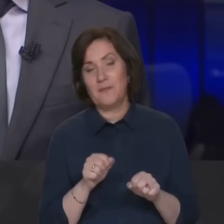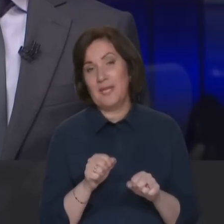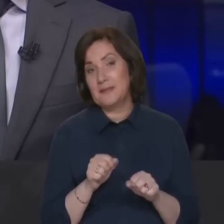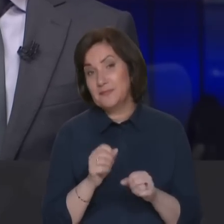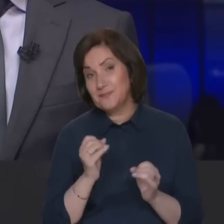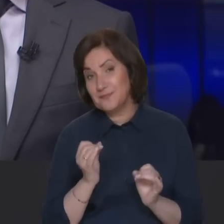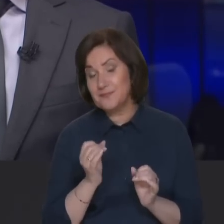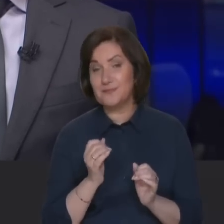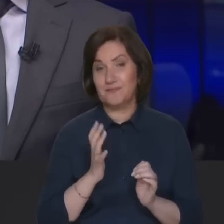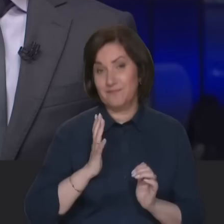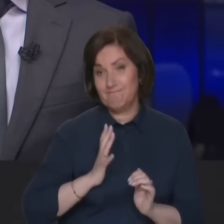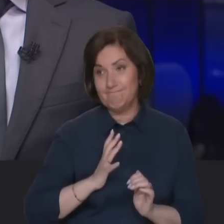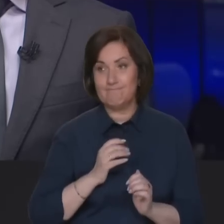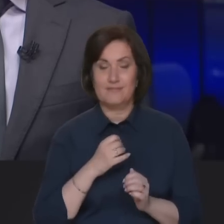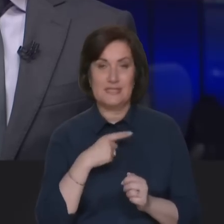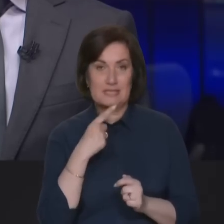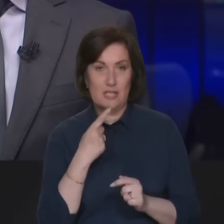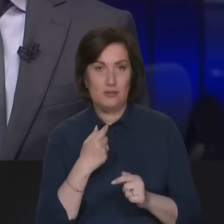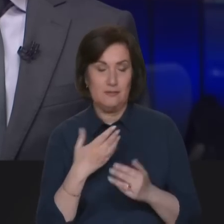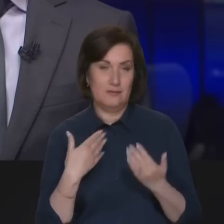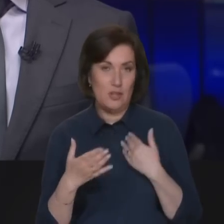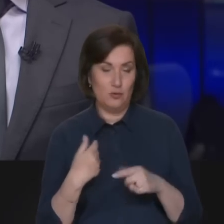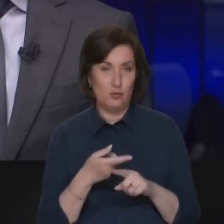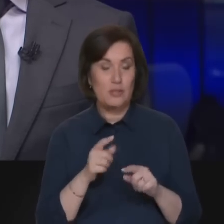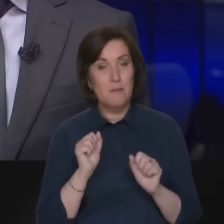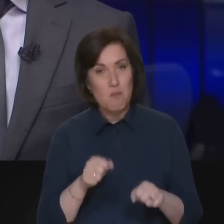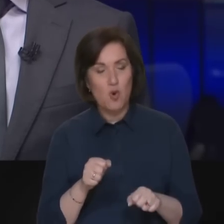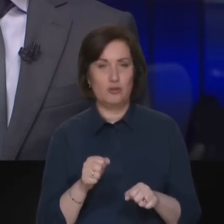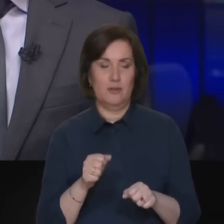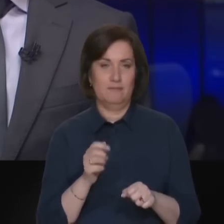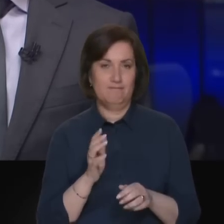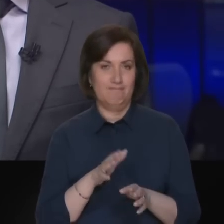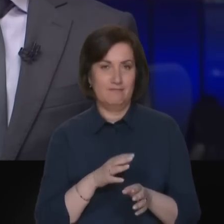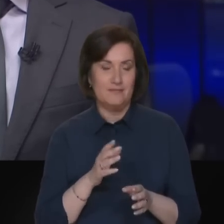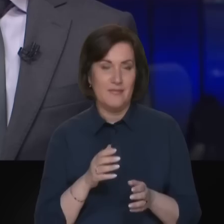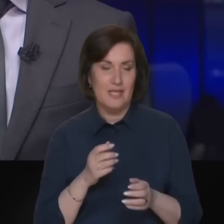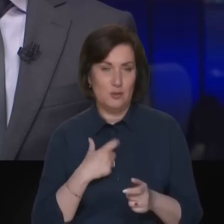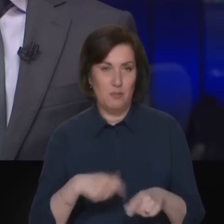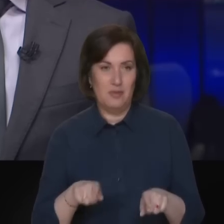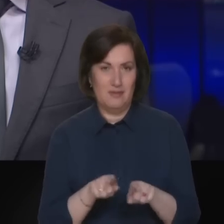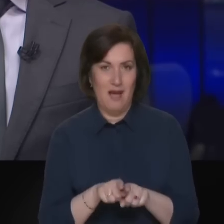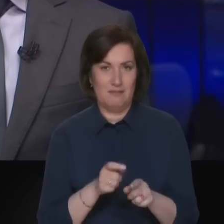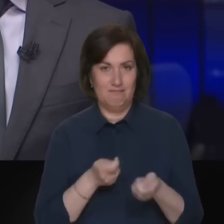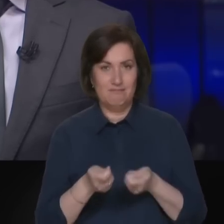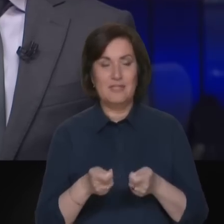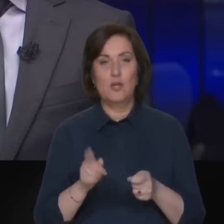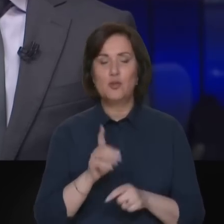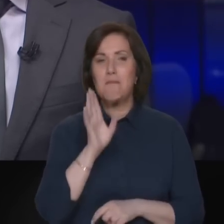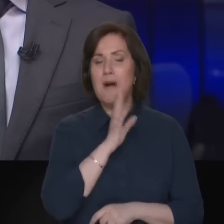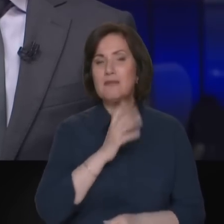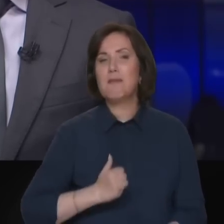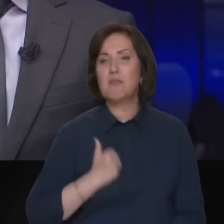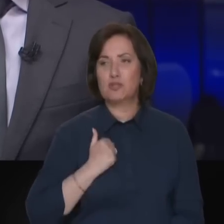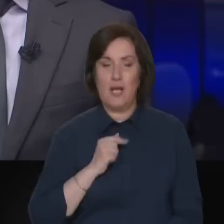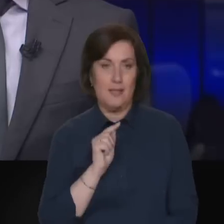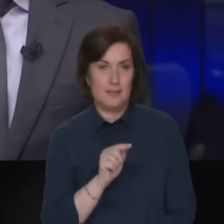скептично ставиться до цього, чи може він, скажімо, дати собі раду на цій посаді, дати собі раду так, аби його мати пишалась